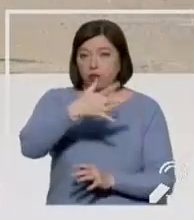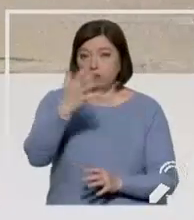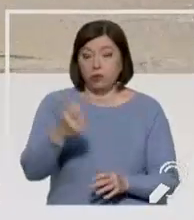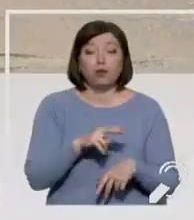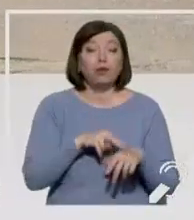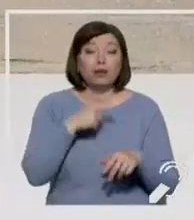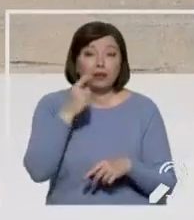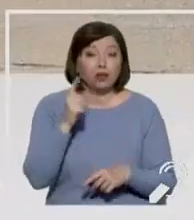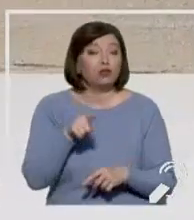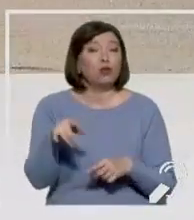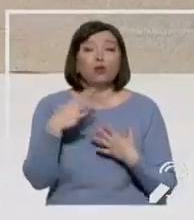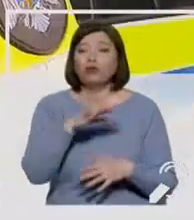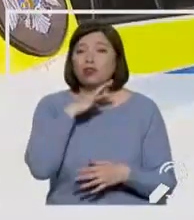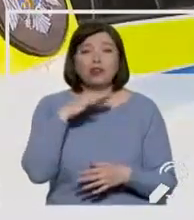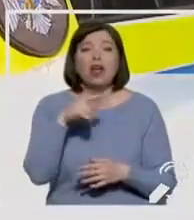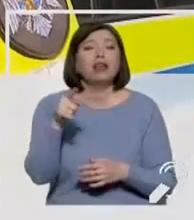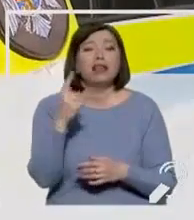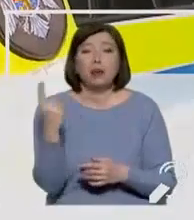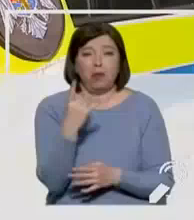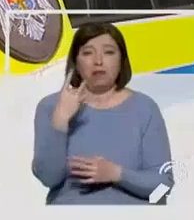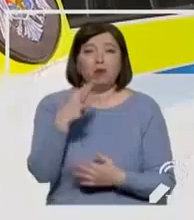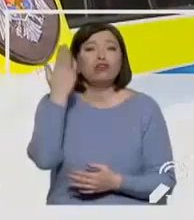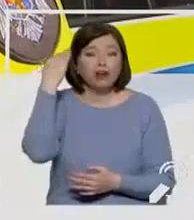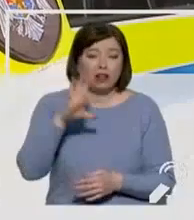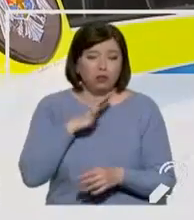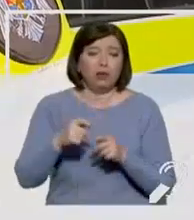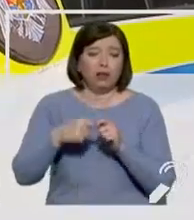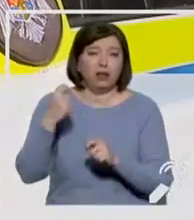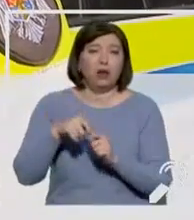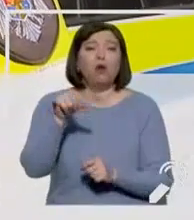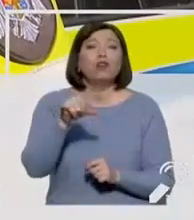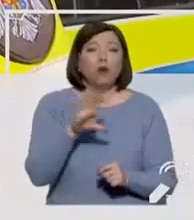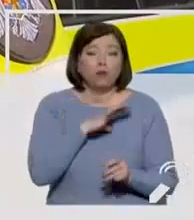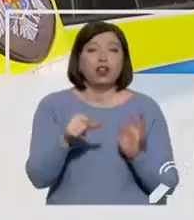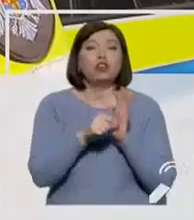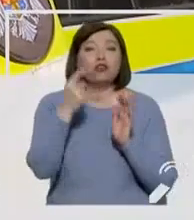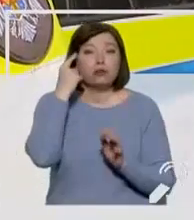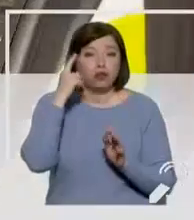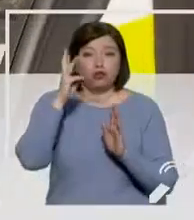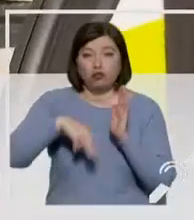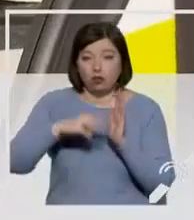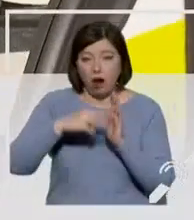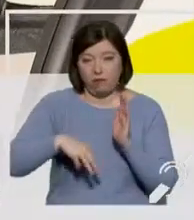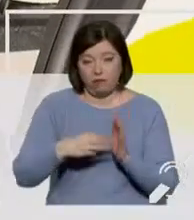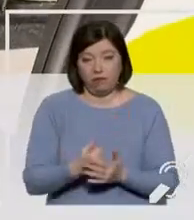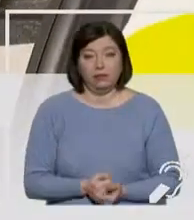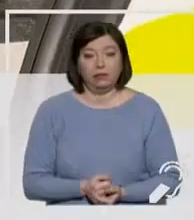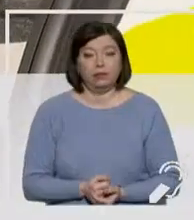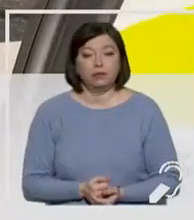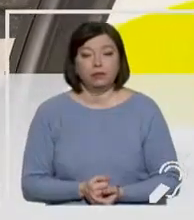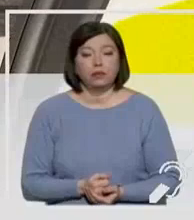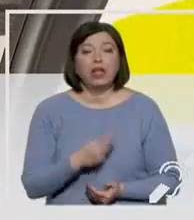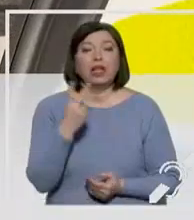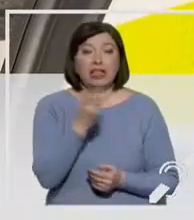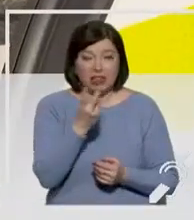au confirmat că nu e la prima abatere anterior mai am mai avut șase puncte de penalizare în baza de date